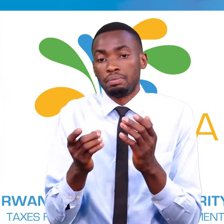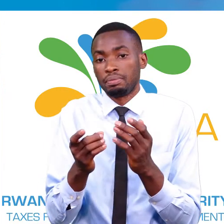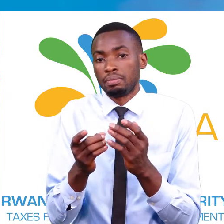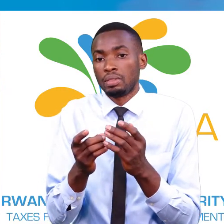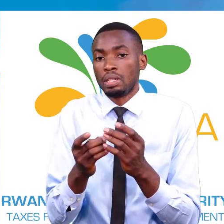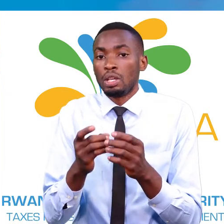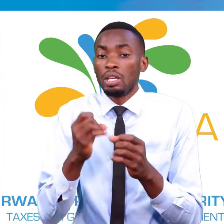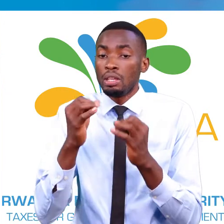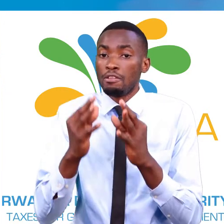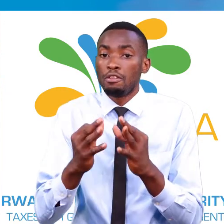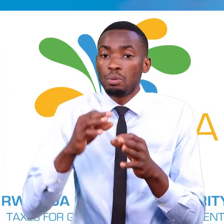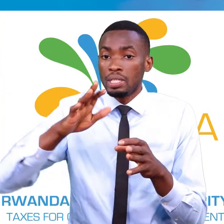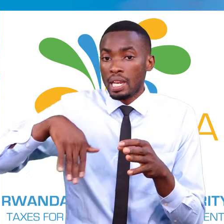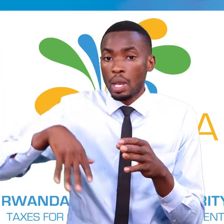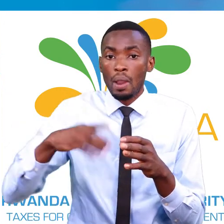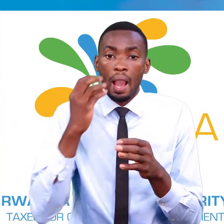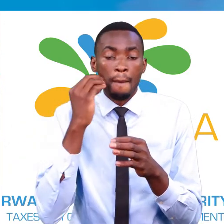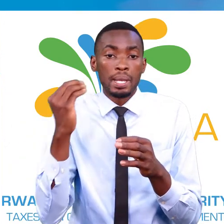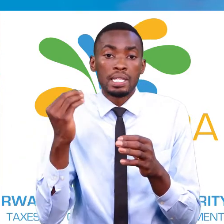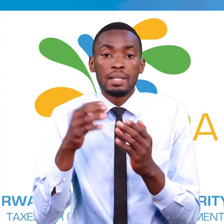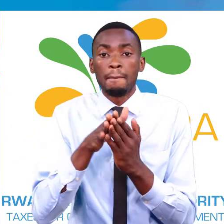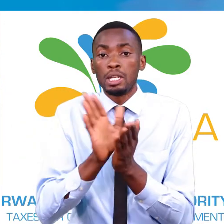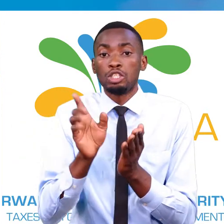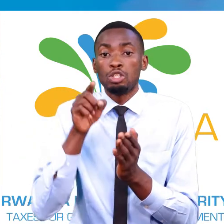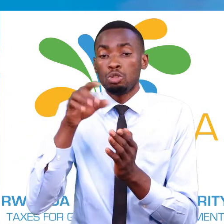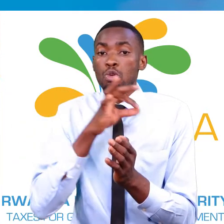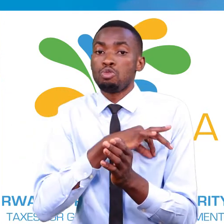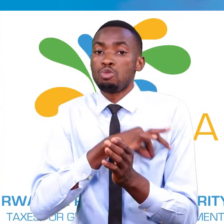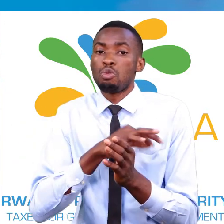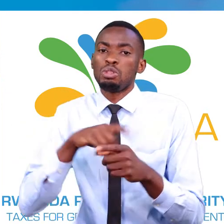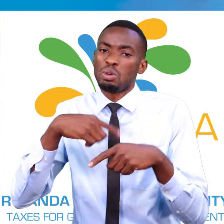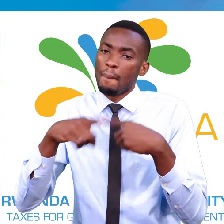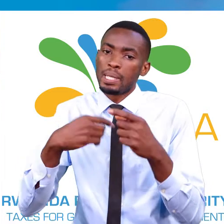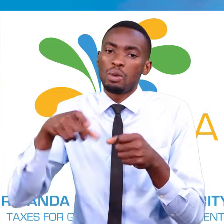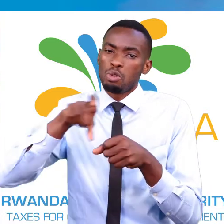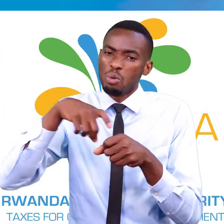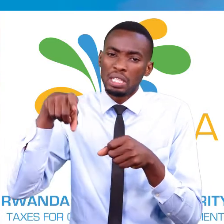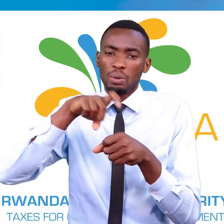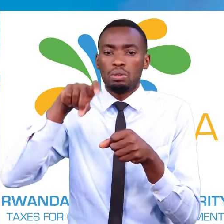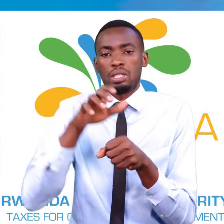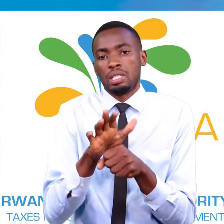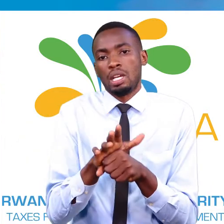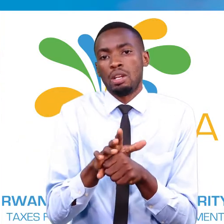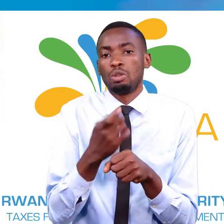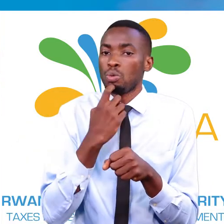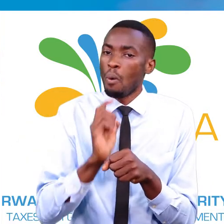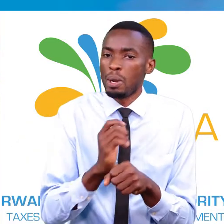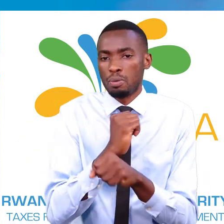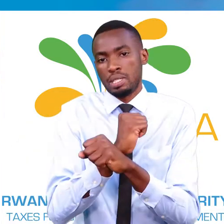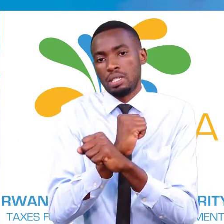ukererewe birumvikana ko ukerewe amezi menshi niko n'izo nyungu zigenda ziyongera kuko kuba n'umubare w'amezi umuntu yakererewe rimwe n'igice ku